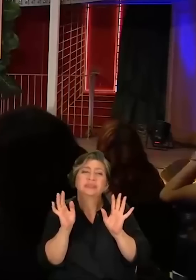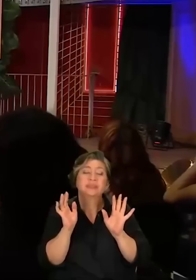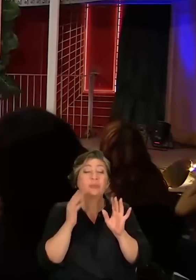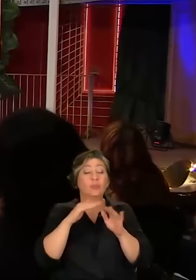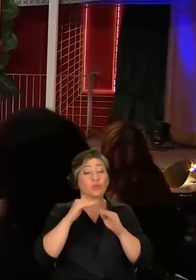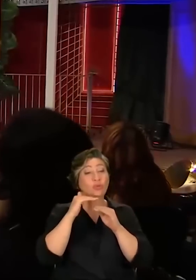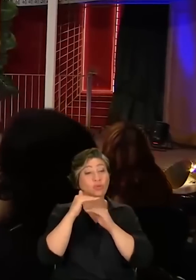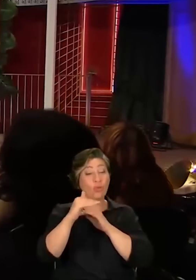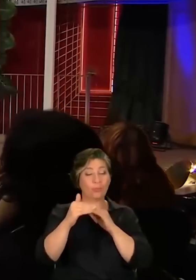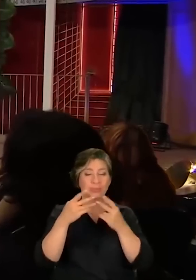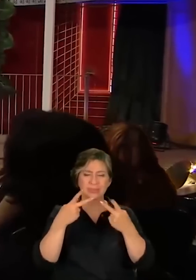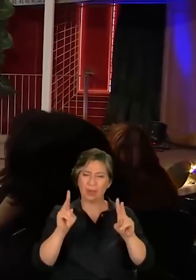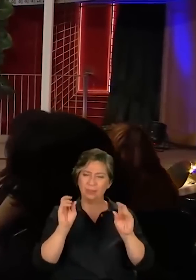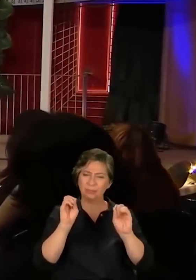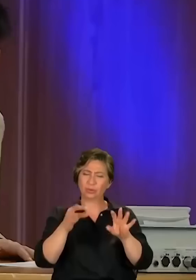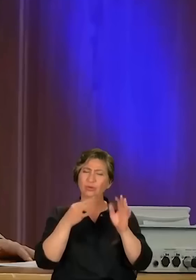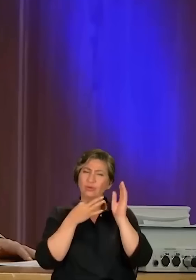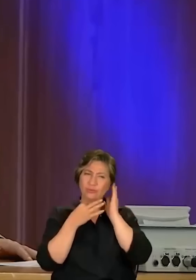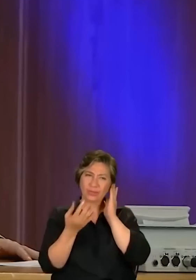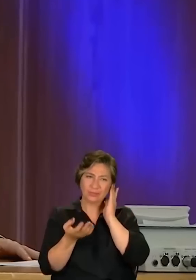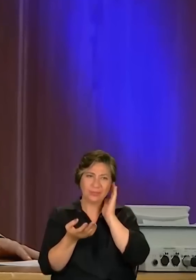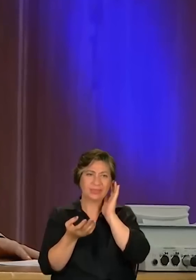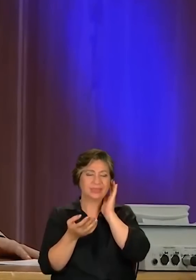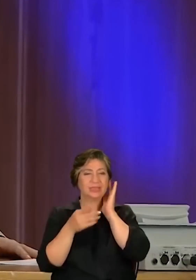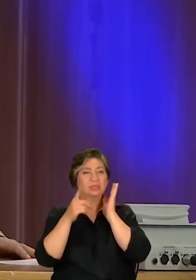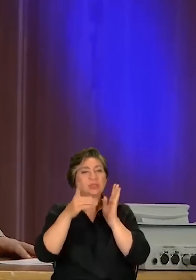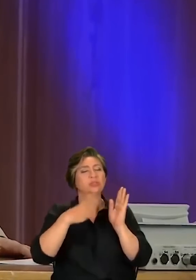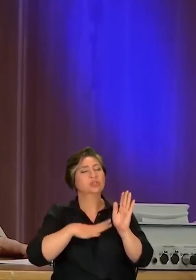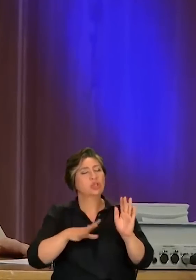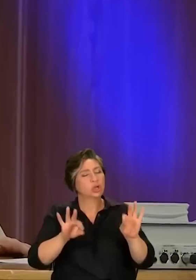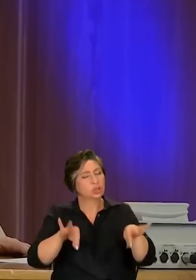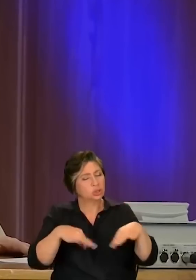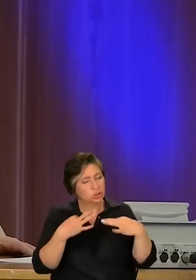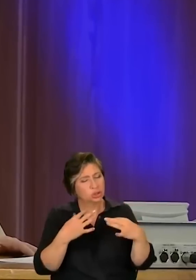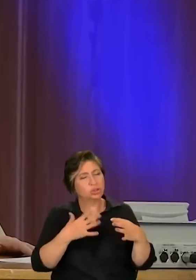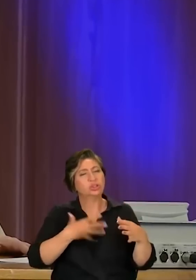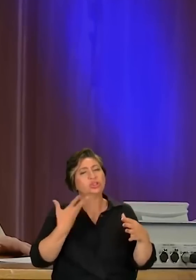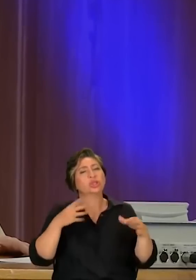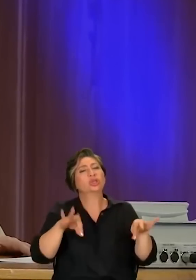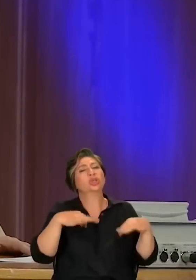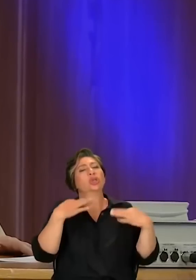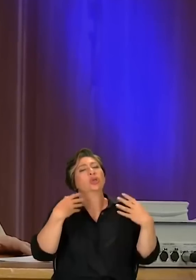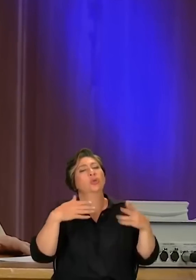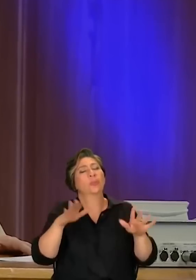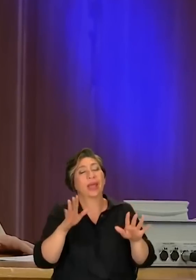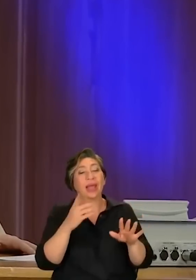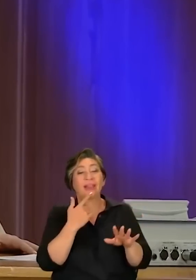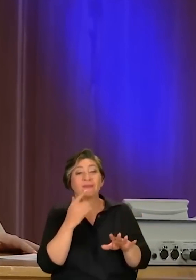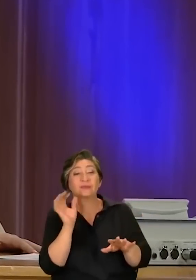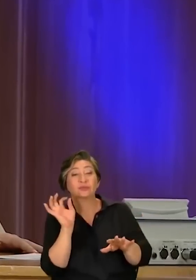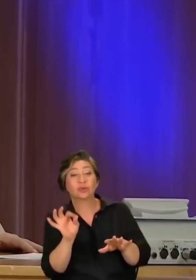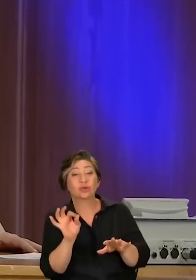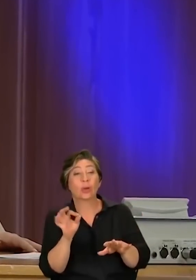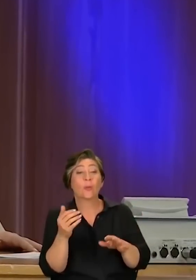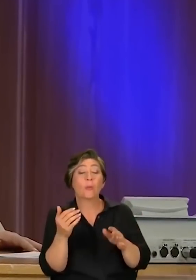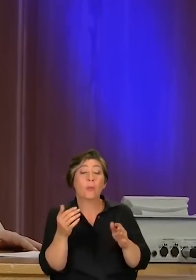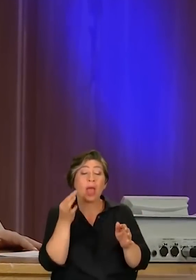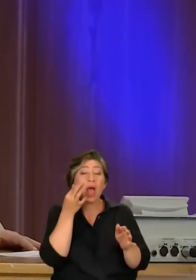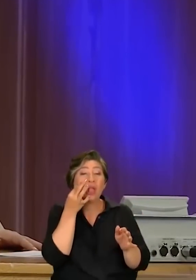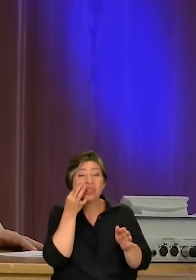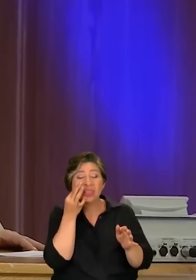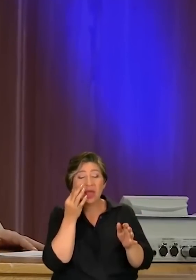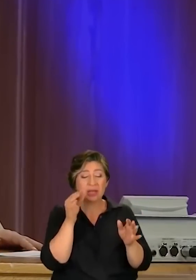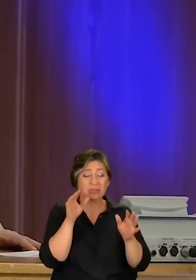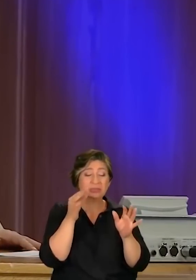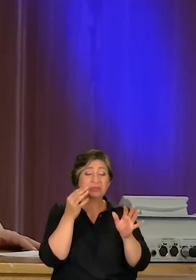arada toplumu da serbest bırakıyor lütfedip. Diyor ki sen giyersin, giymezsin. Arada lafı da sokuyor. Diyor ki baldırı